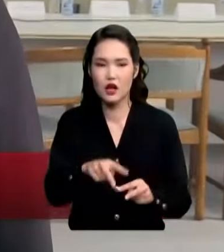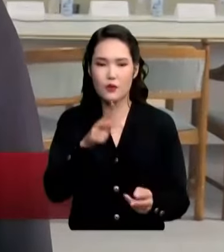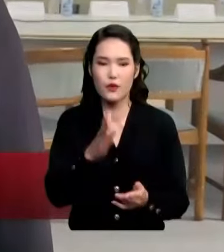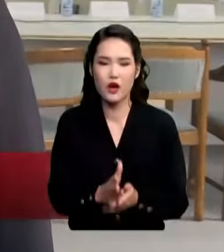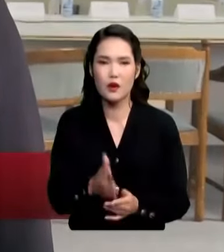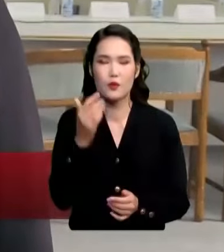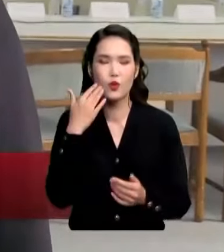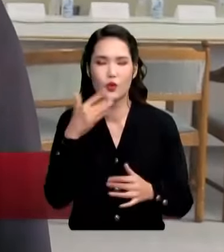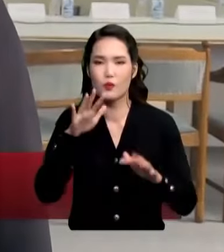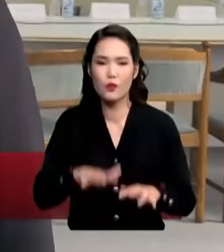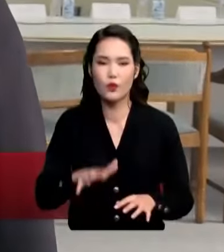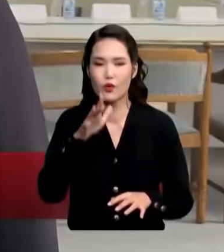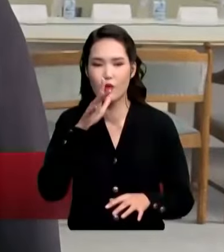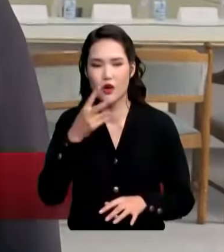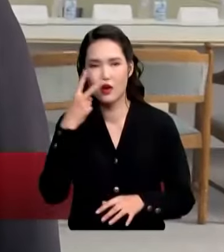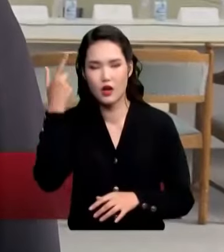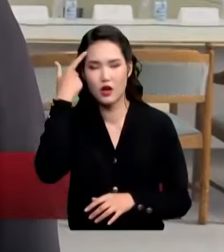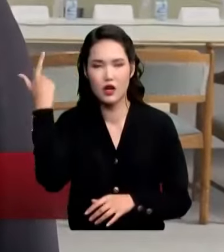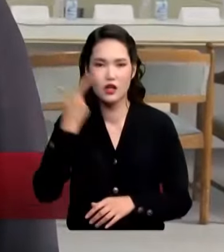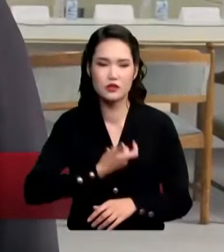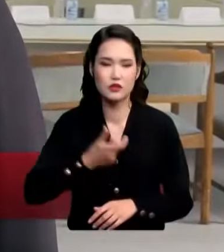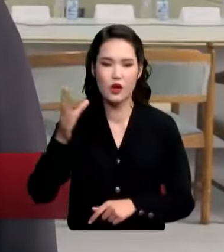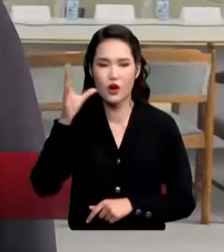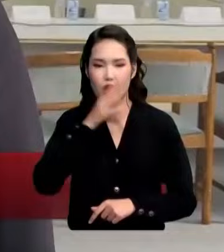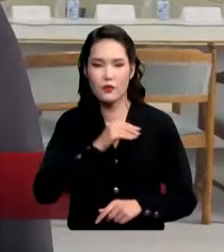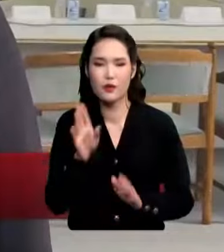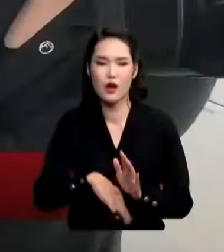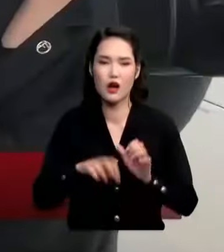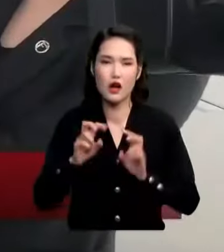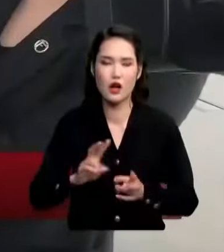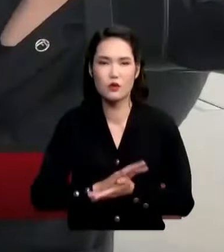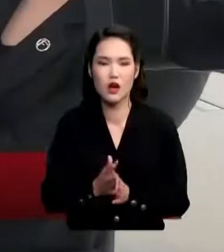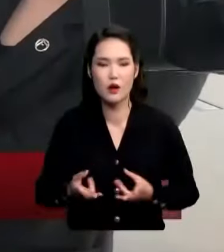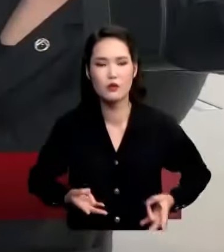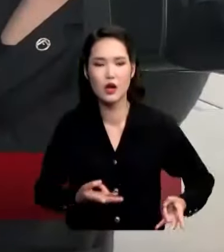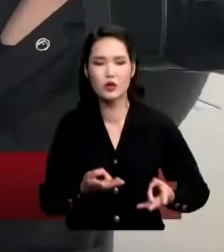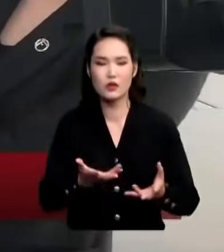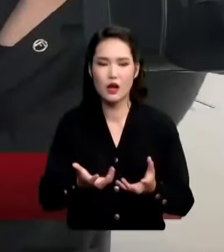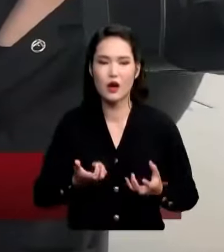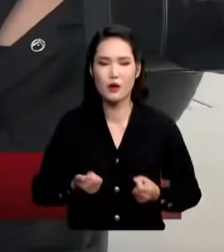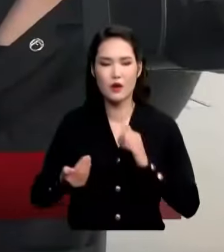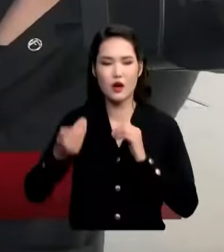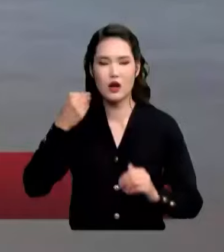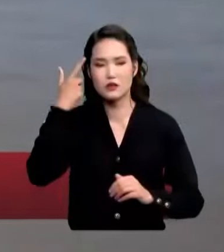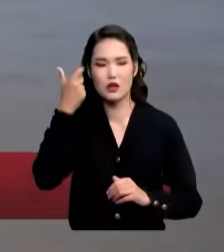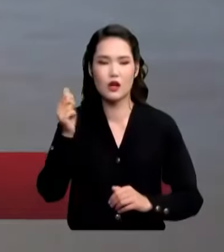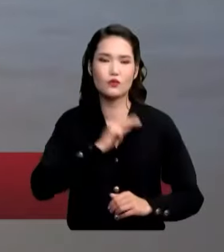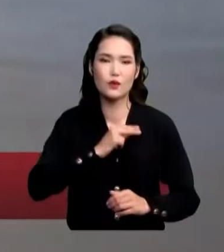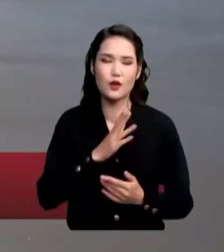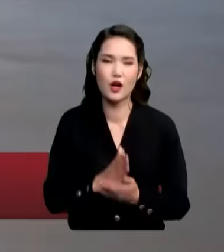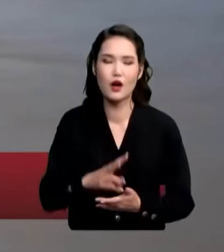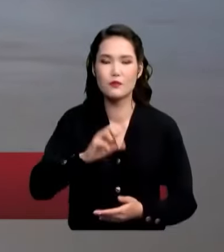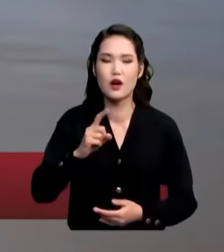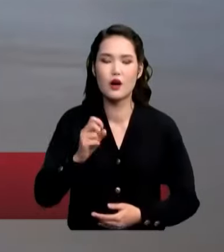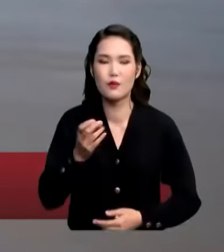келген уақытта жылдам арада барлық осы эвакуациялық шаралар қабылданатын болады. Алдын ала осы ескерту жұмыстары жүргізіліп жатыр.